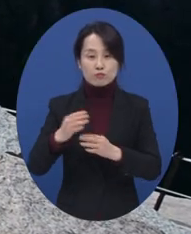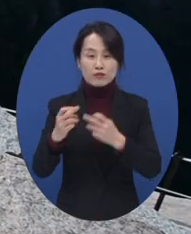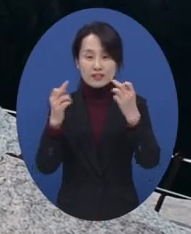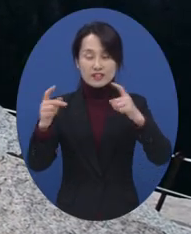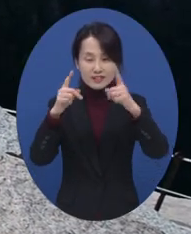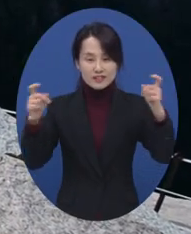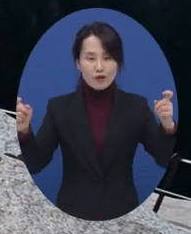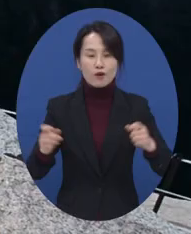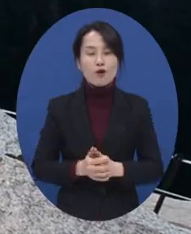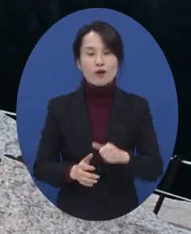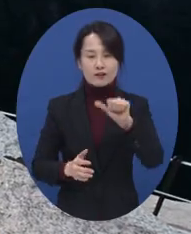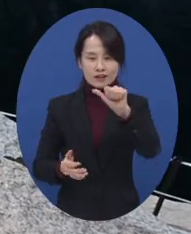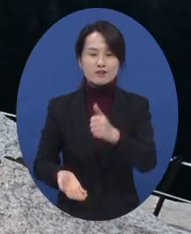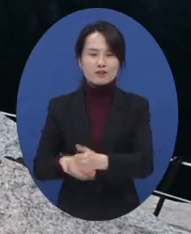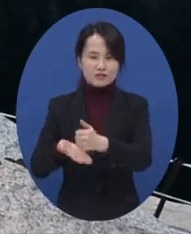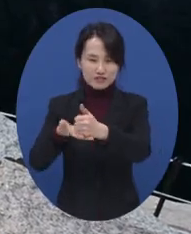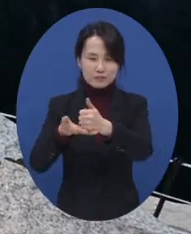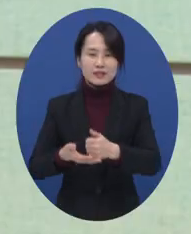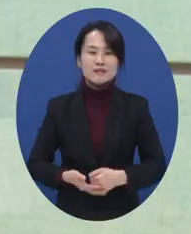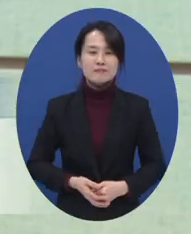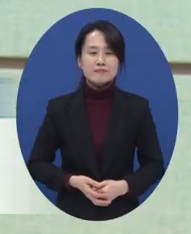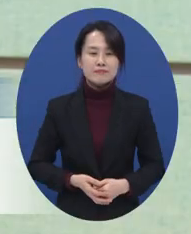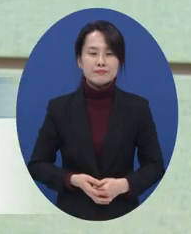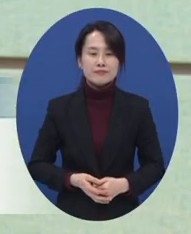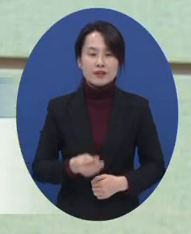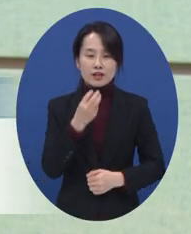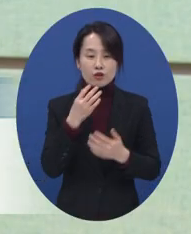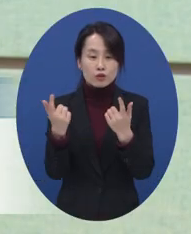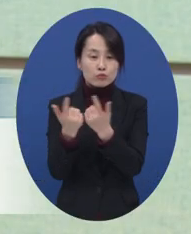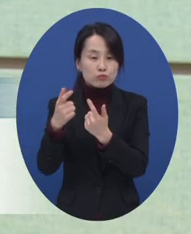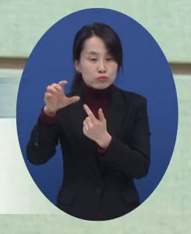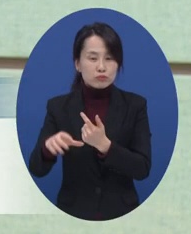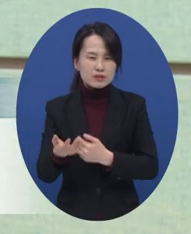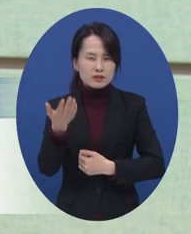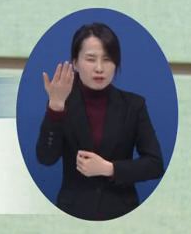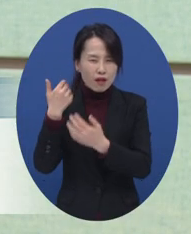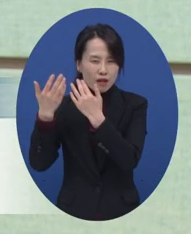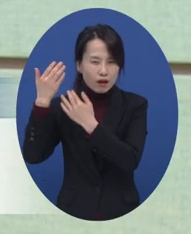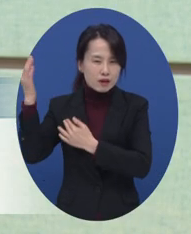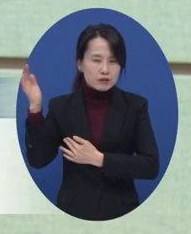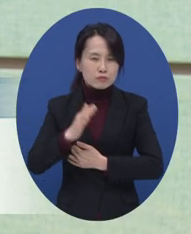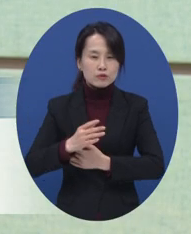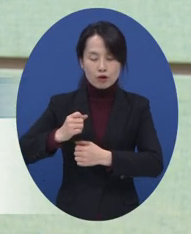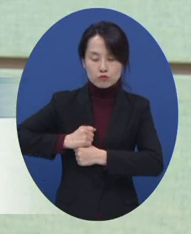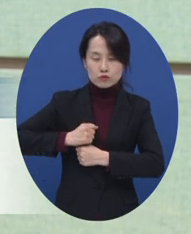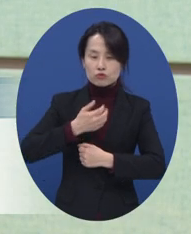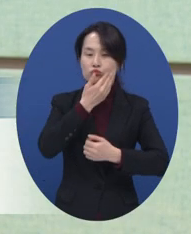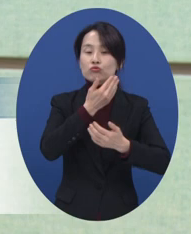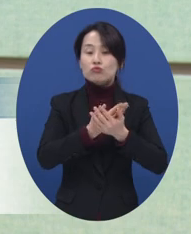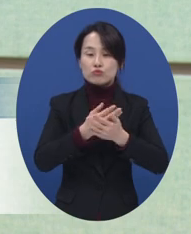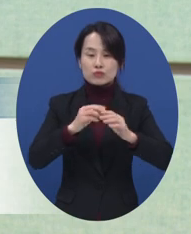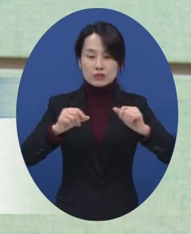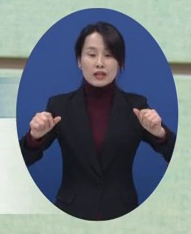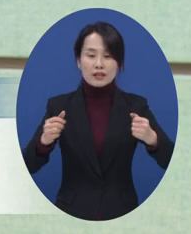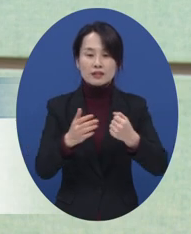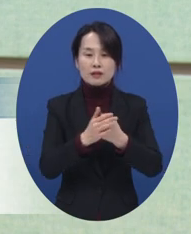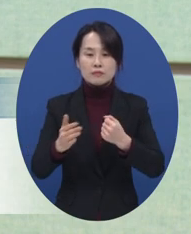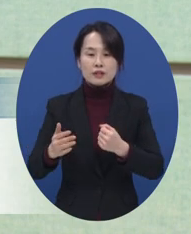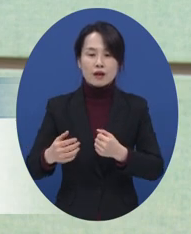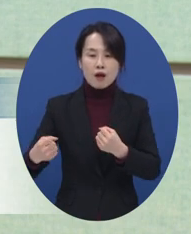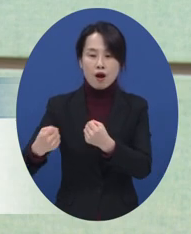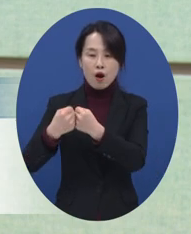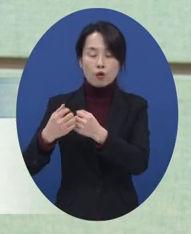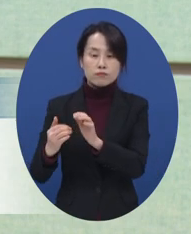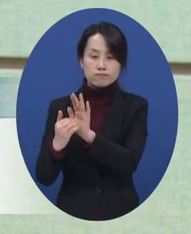가볼만한 산성으로 꼽았습니다 경기북부 도 어떤 거 부터 어그 사전 요청 지역이 때문에 적을